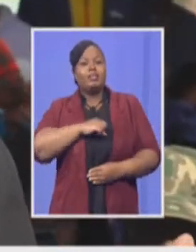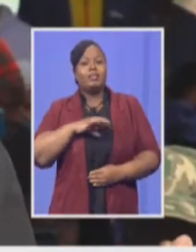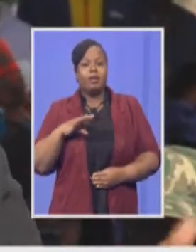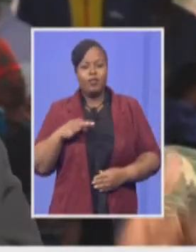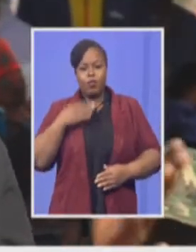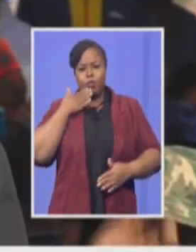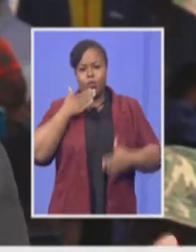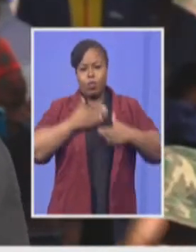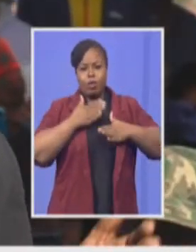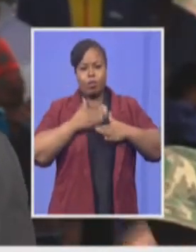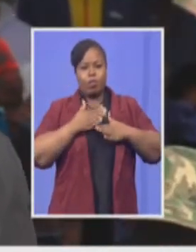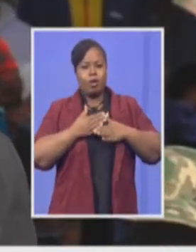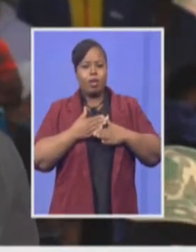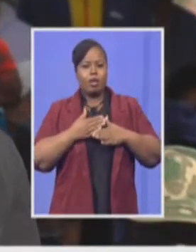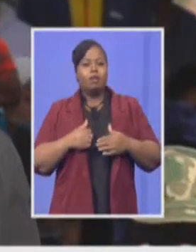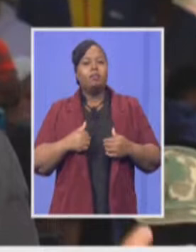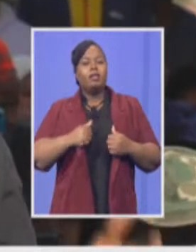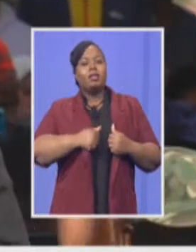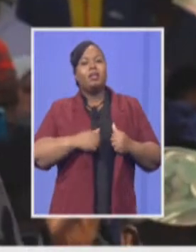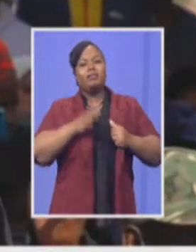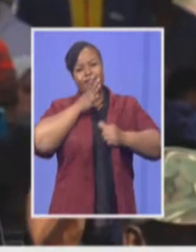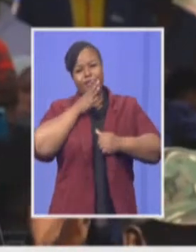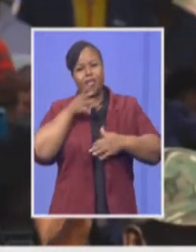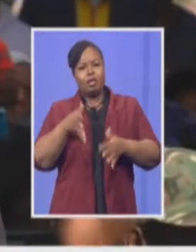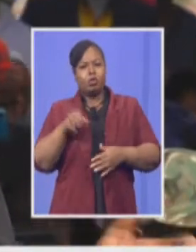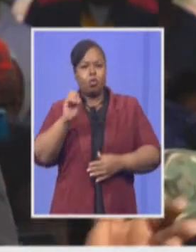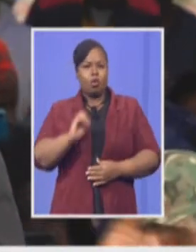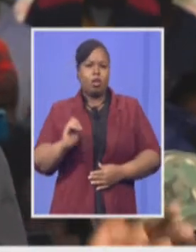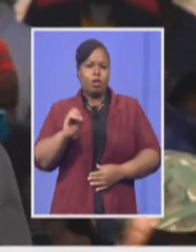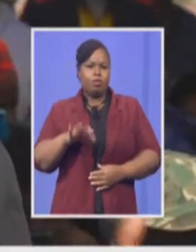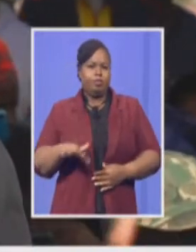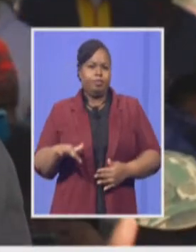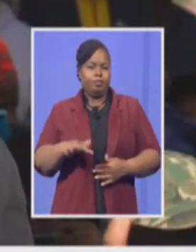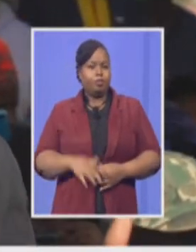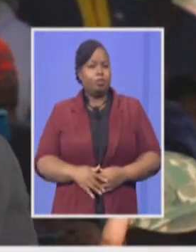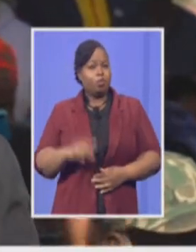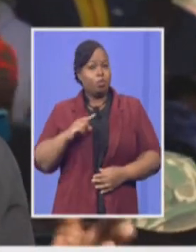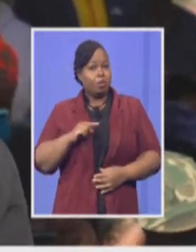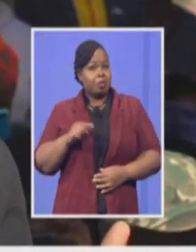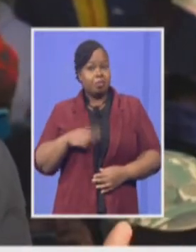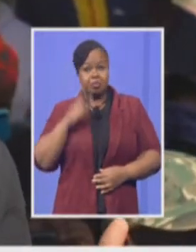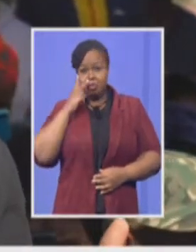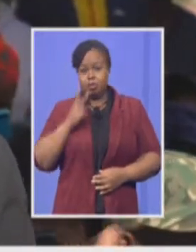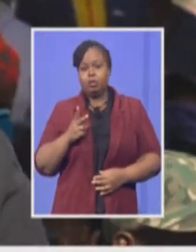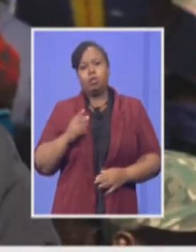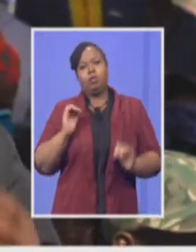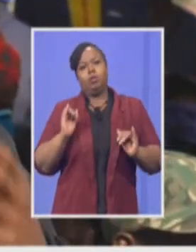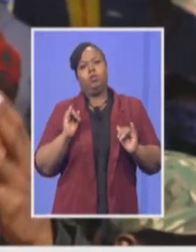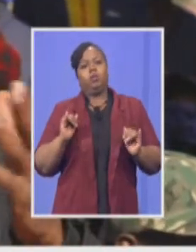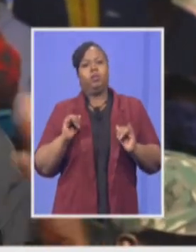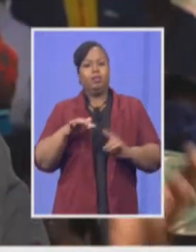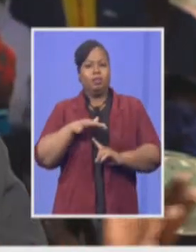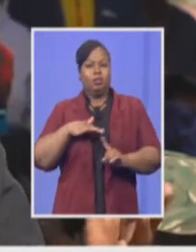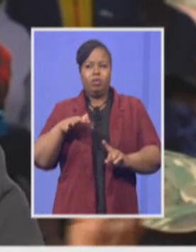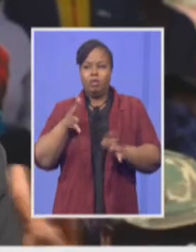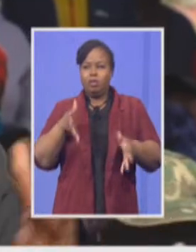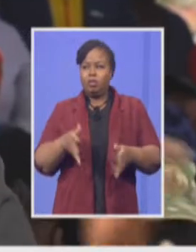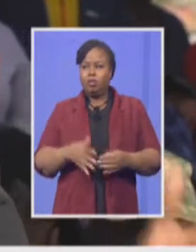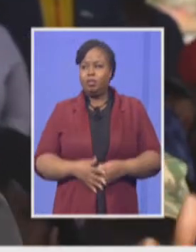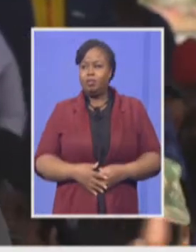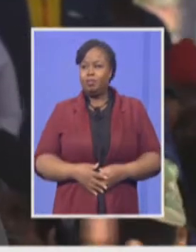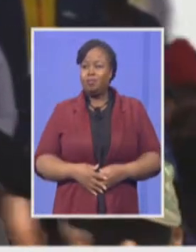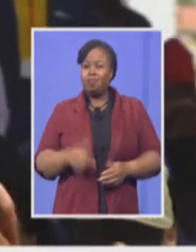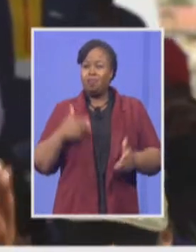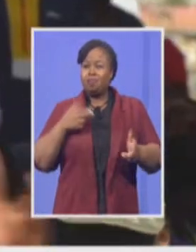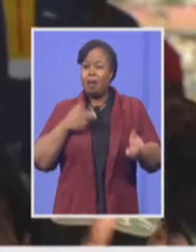ukusebenza ibe yiningi la eOrlando ngoba isimo esikhona khona manje sibi kakhulu abantu